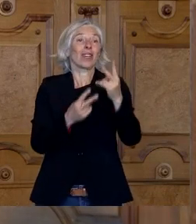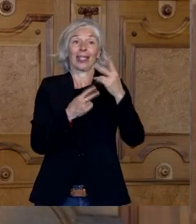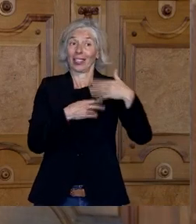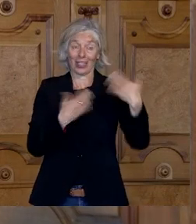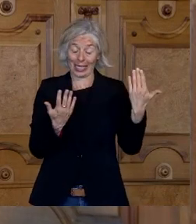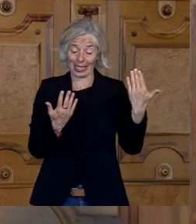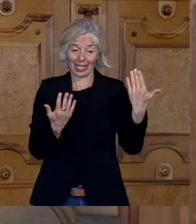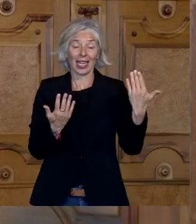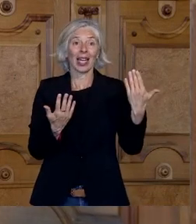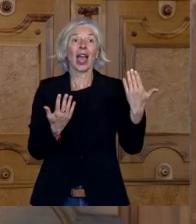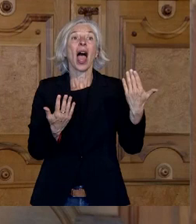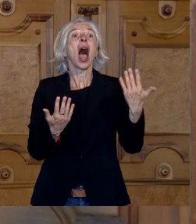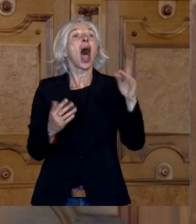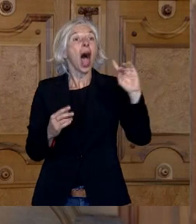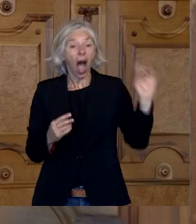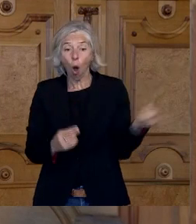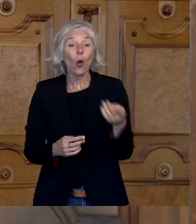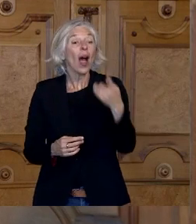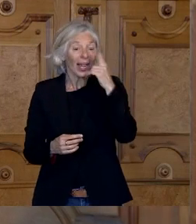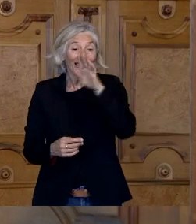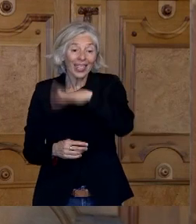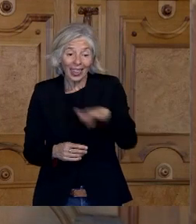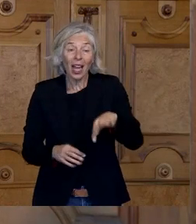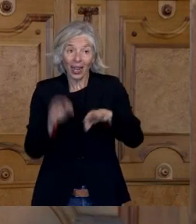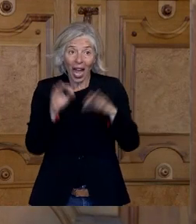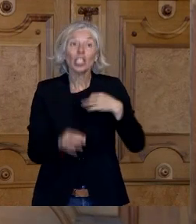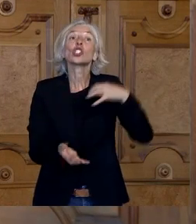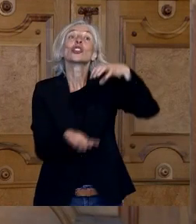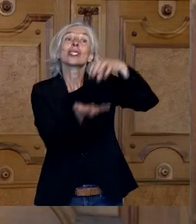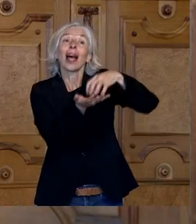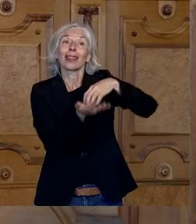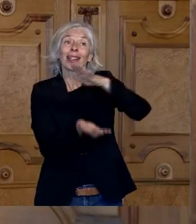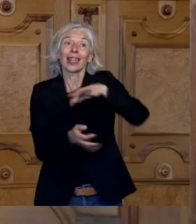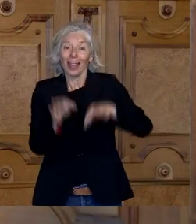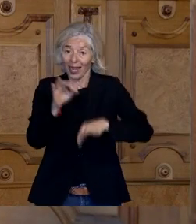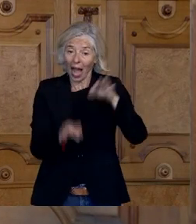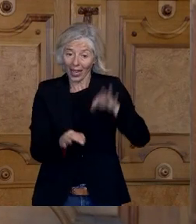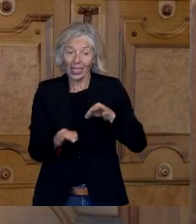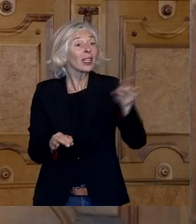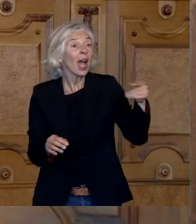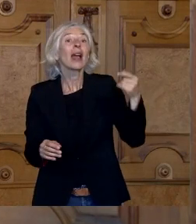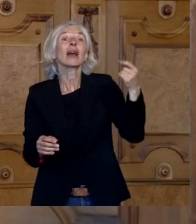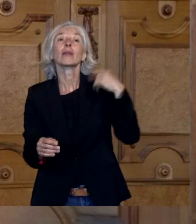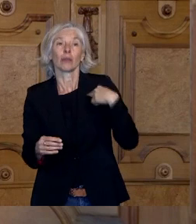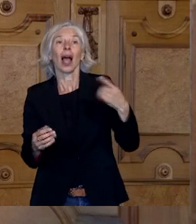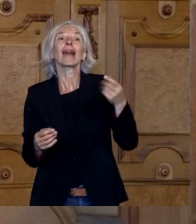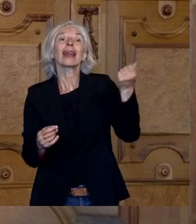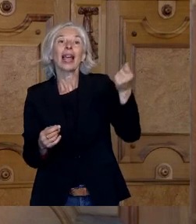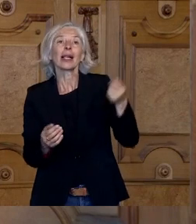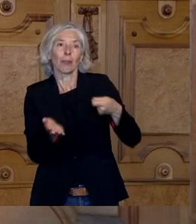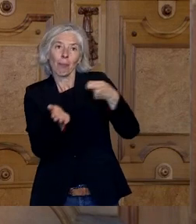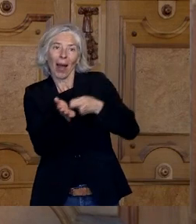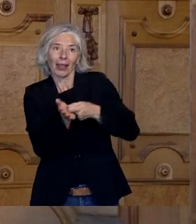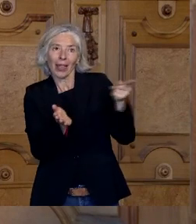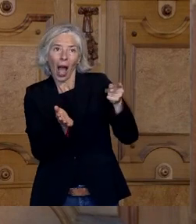städtischen Kitas auch im Mai die Abbuchungen weiterhin ausgesetzt werden. Und diejenigen Eltern, deren Kinder